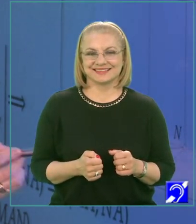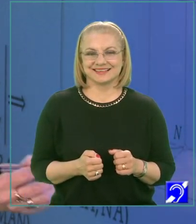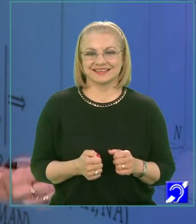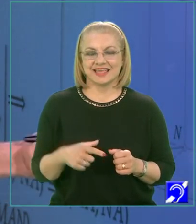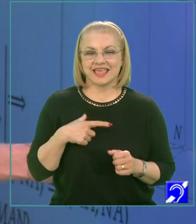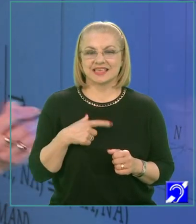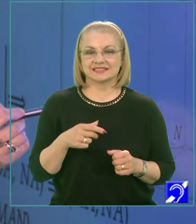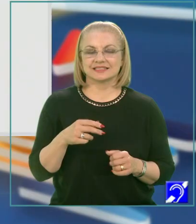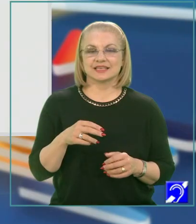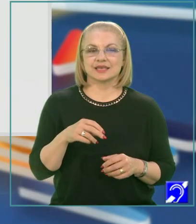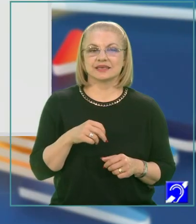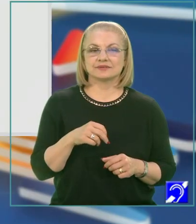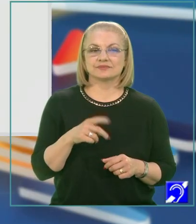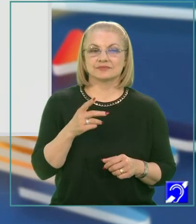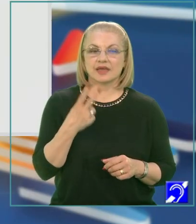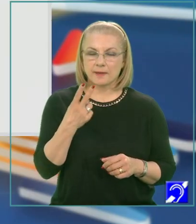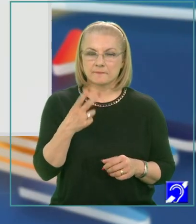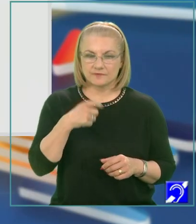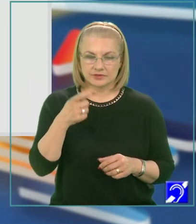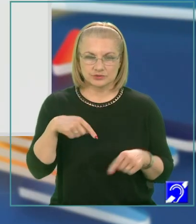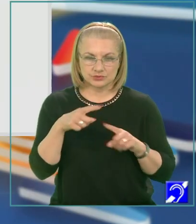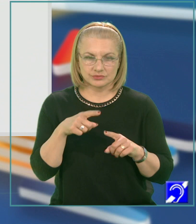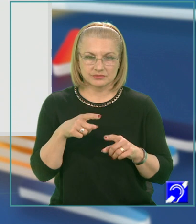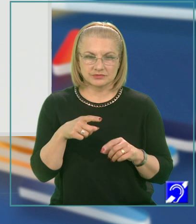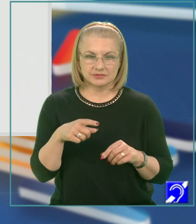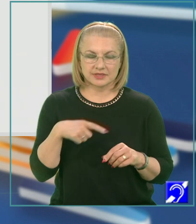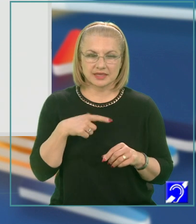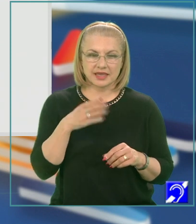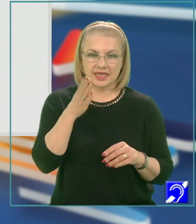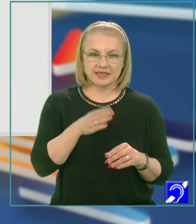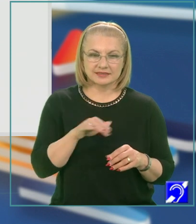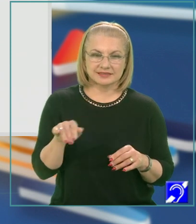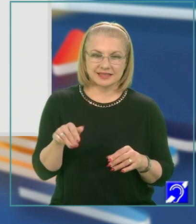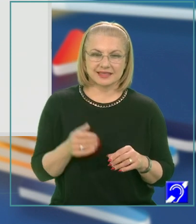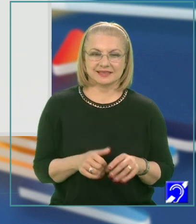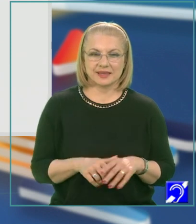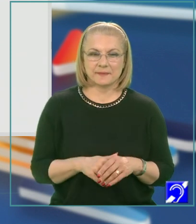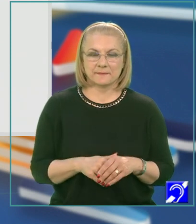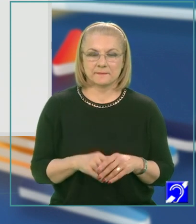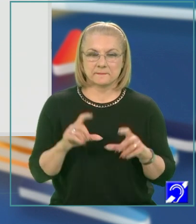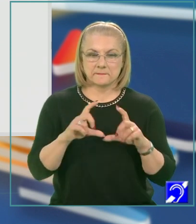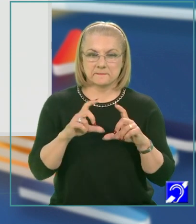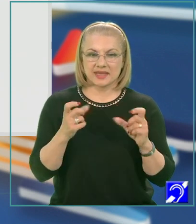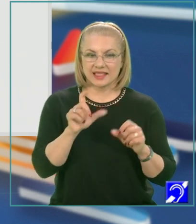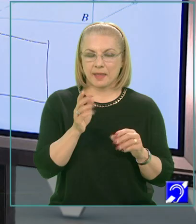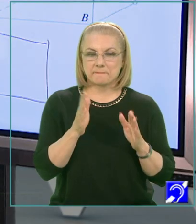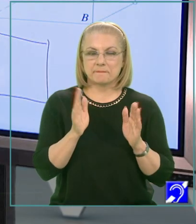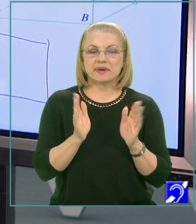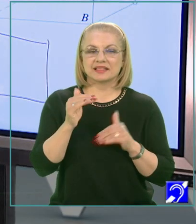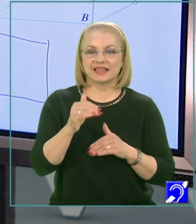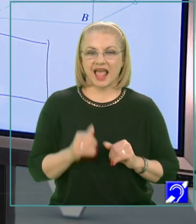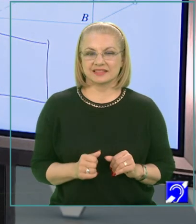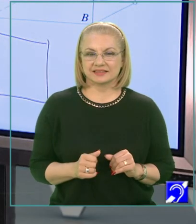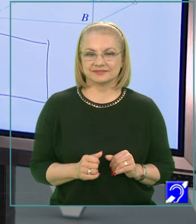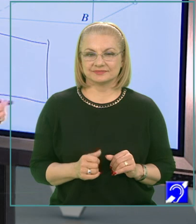Păi AMND am constatat, nu-i așa? Că este un pătrat. E un